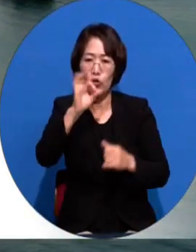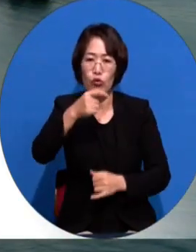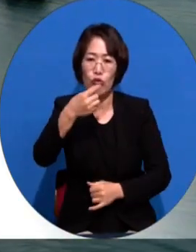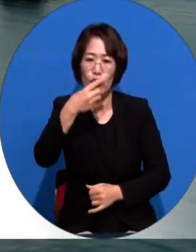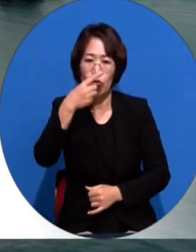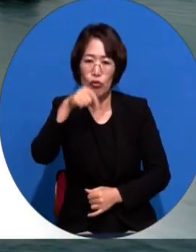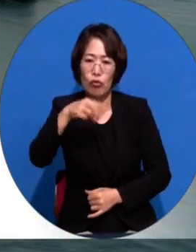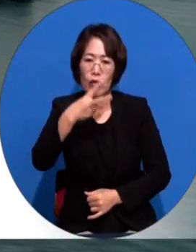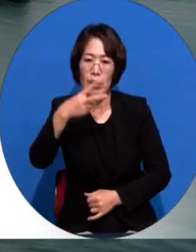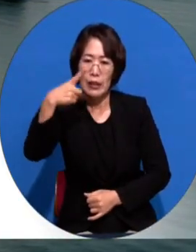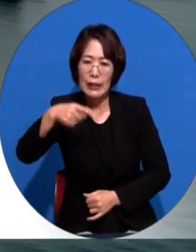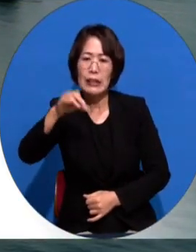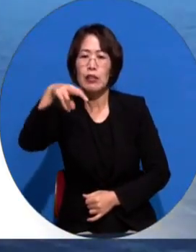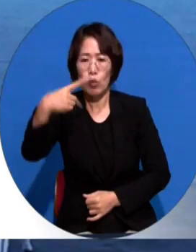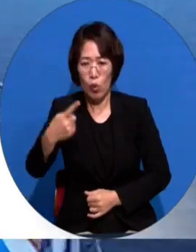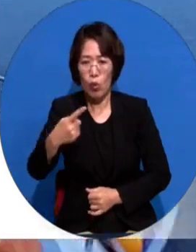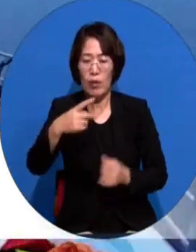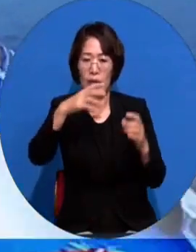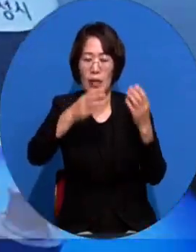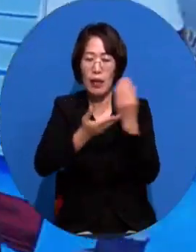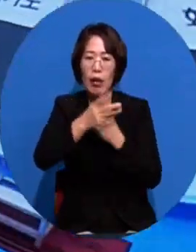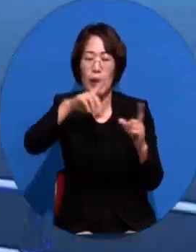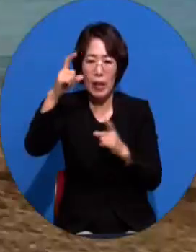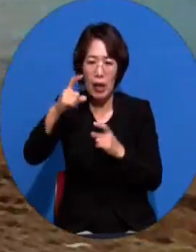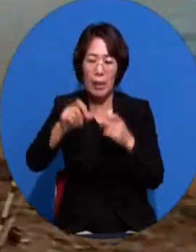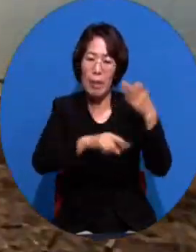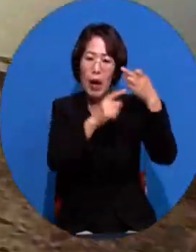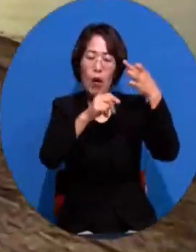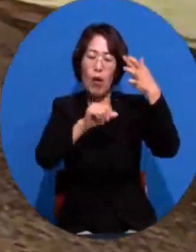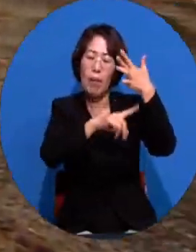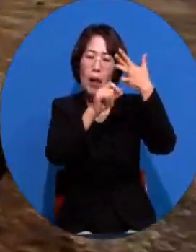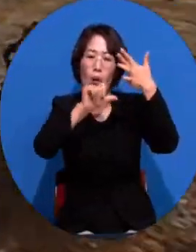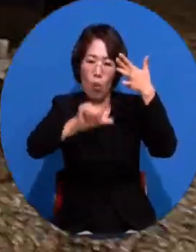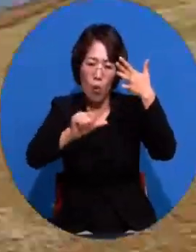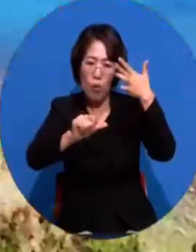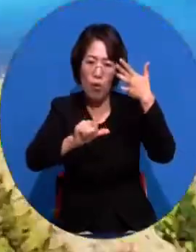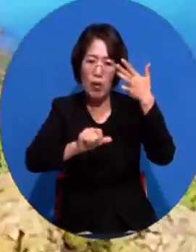섬의 날을 앞둔 8월 5일 토요일 오전 11시에 첫 방송됩니다.